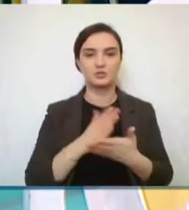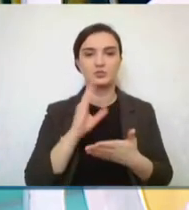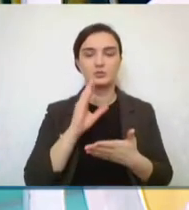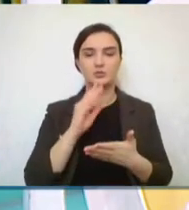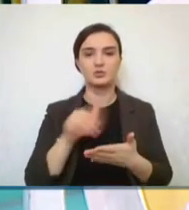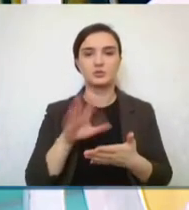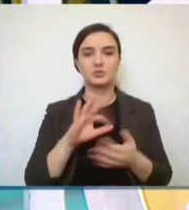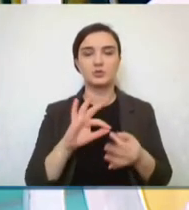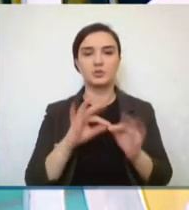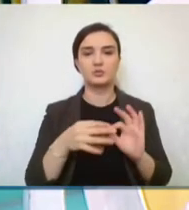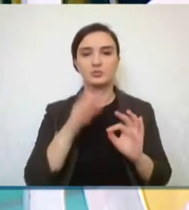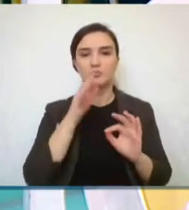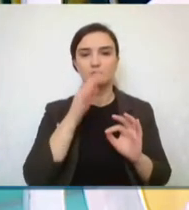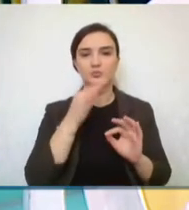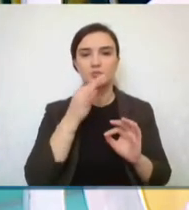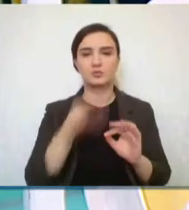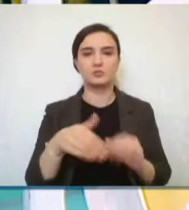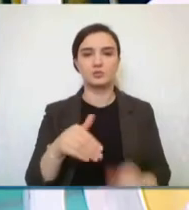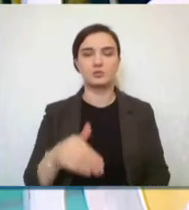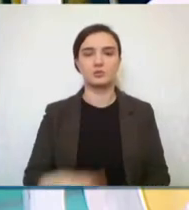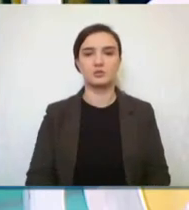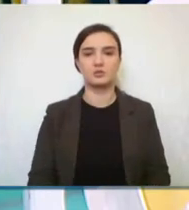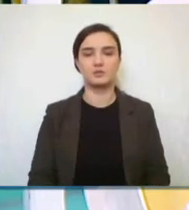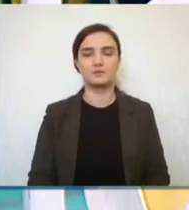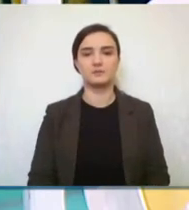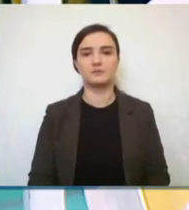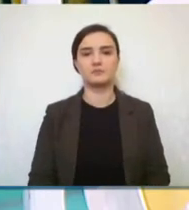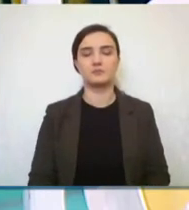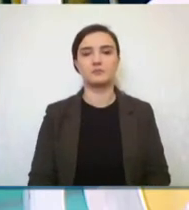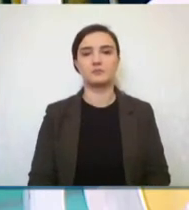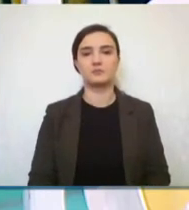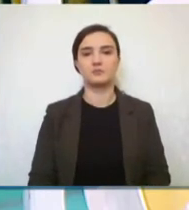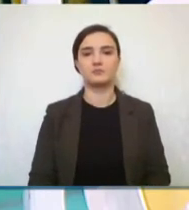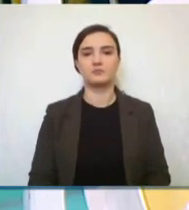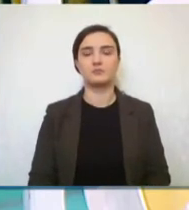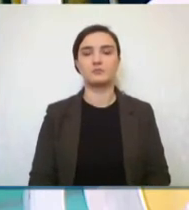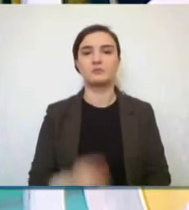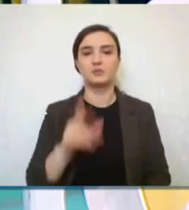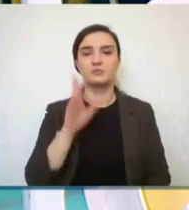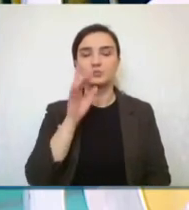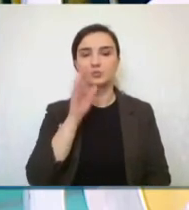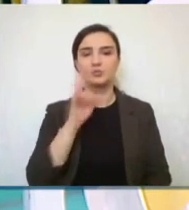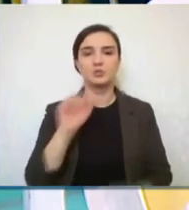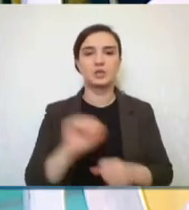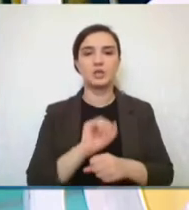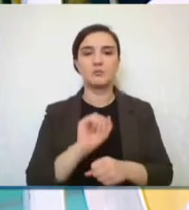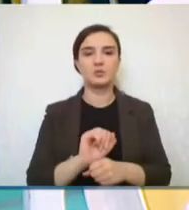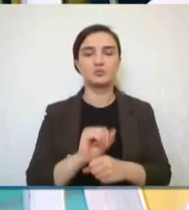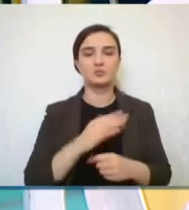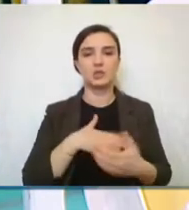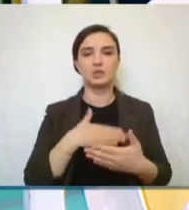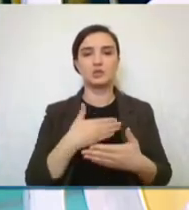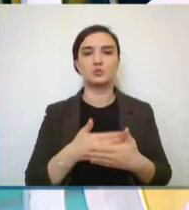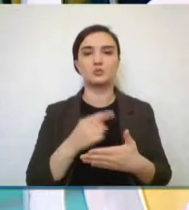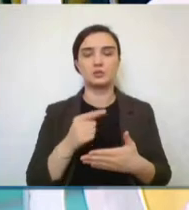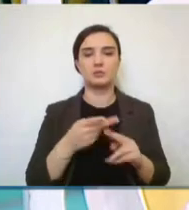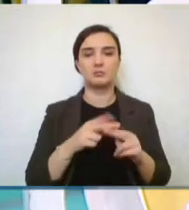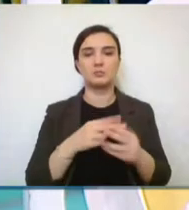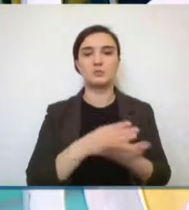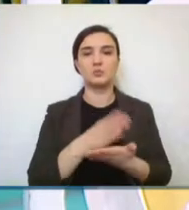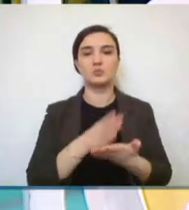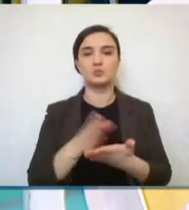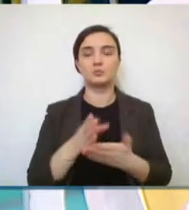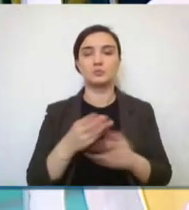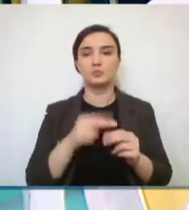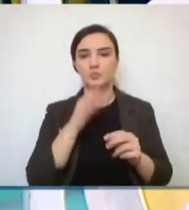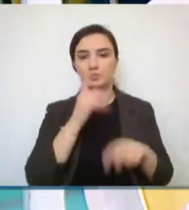მომენტში პასუხი არა გაქვს. და ამ დროს უბრალოდ უნდა დააპაუზო აქტიურად შენი ფიქრები ამ მიმართულებით, იმიტომ რომ დრო